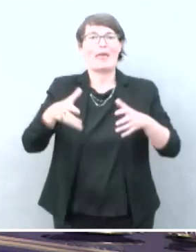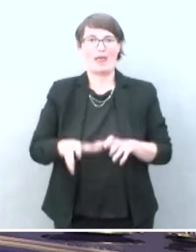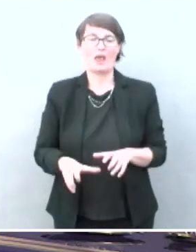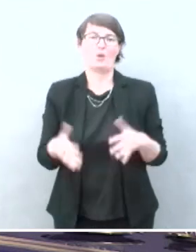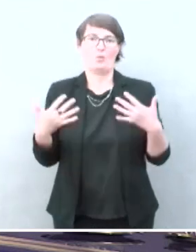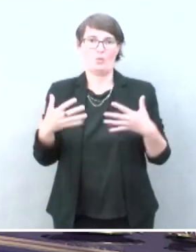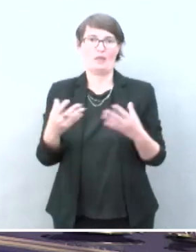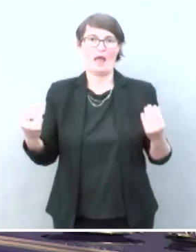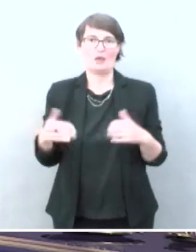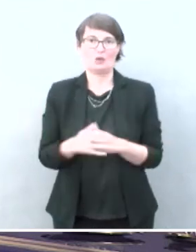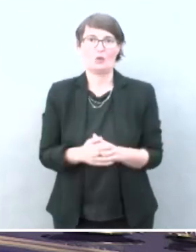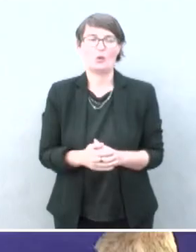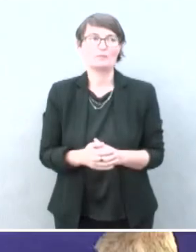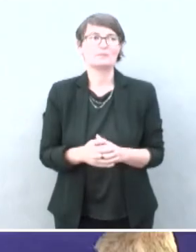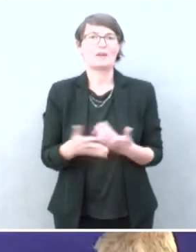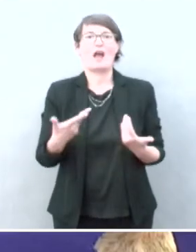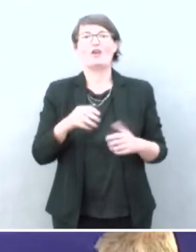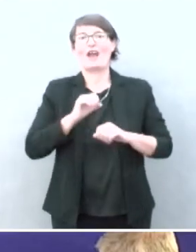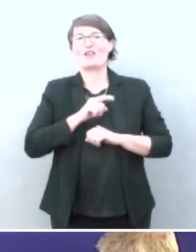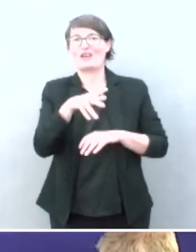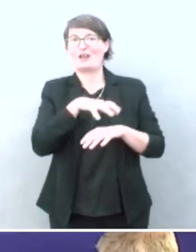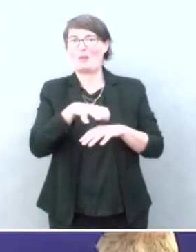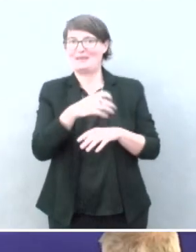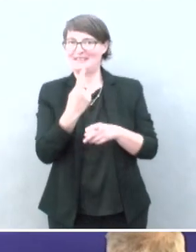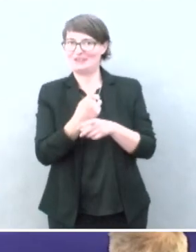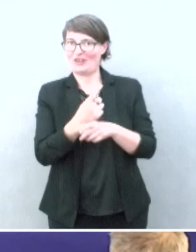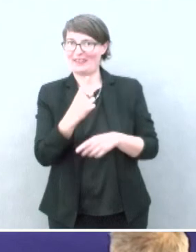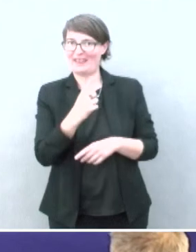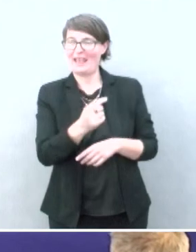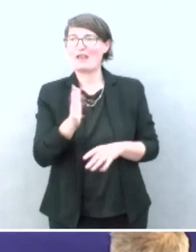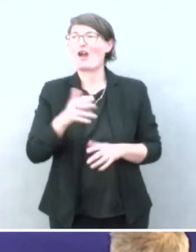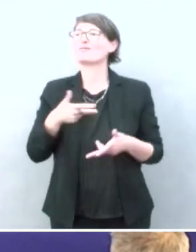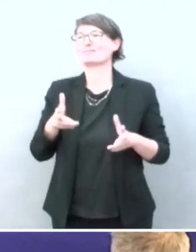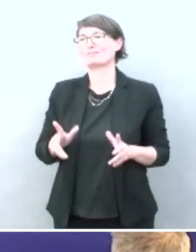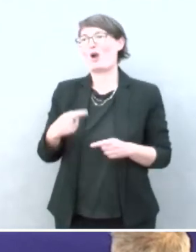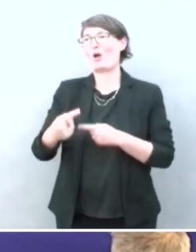lasciarci. No, resto ancora un po', oh, perché è fresco, quindi,